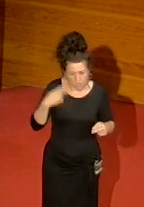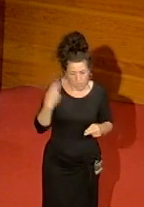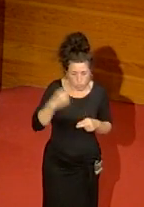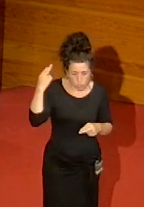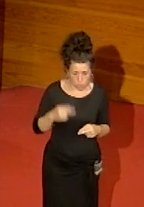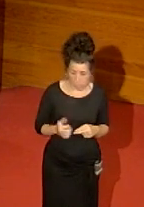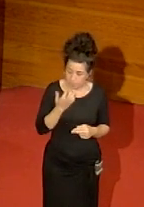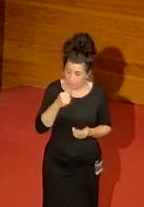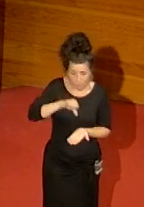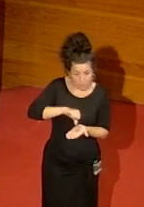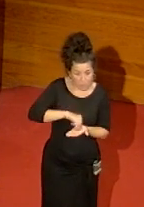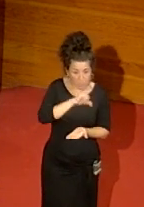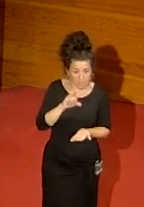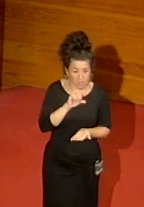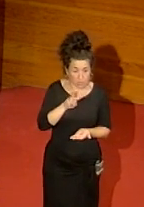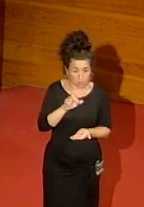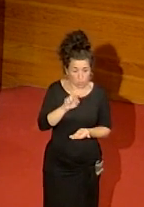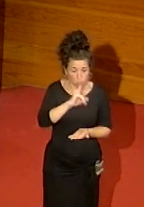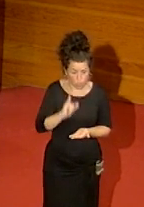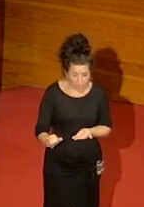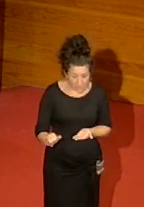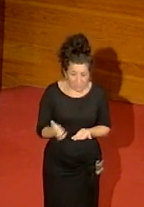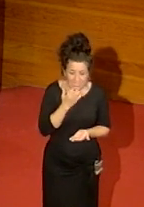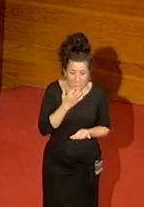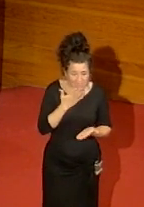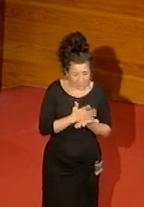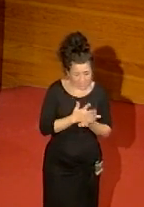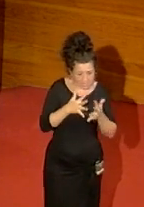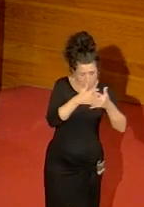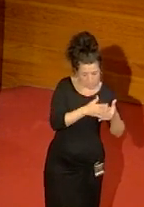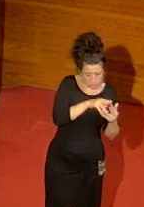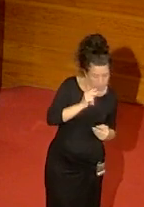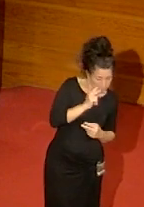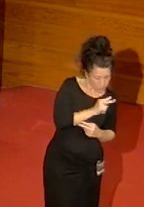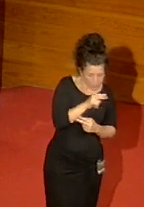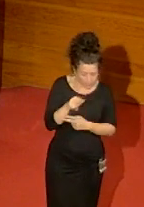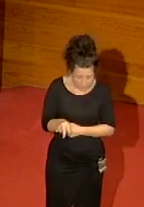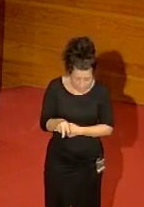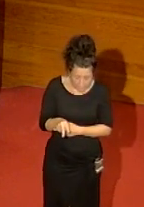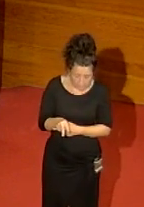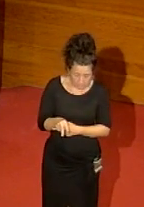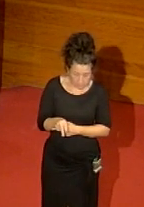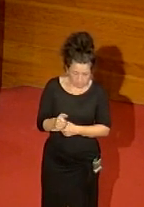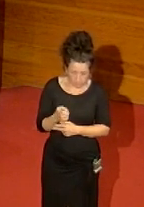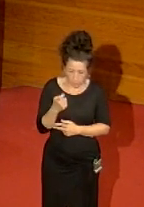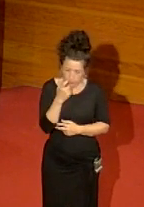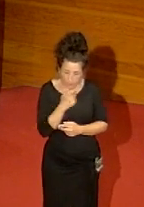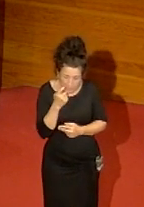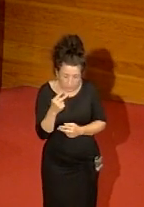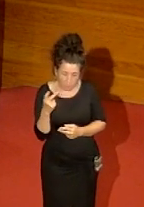Estatu batuetatik begiratzen baldin baduzu Ciudad Juárez, ikusiko duzu mito bat, ez? Beldurra, ez?